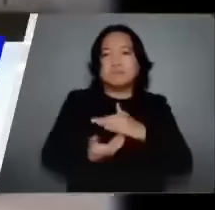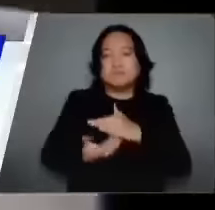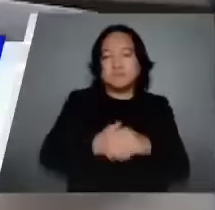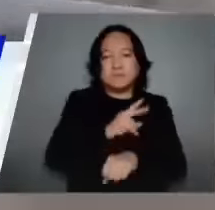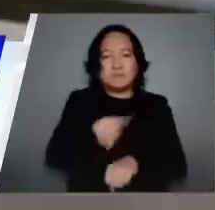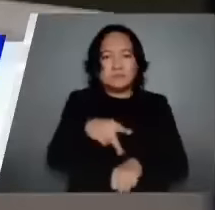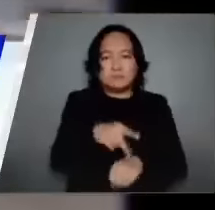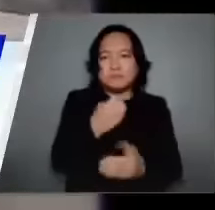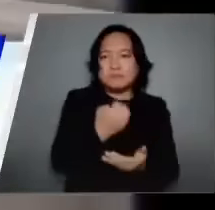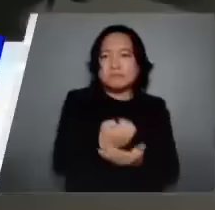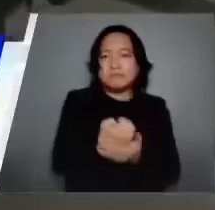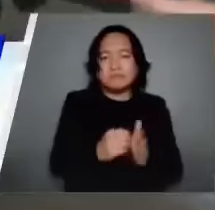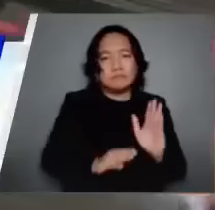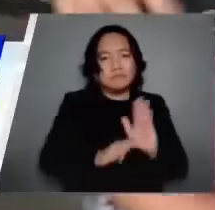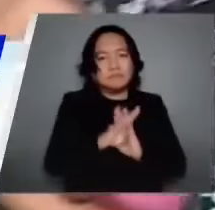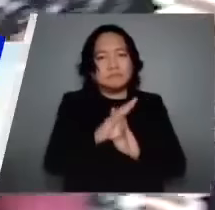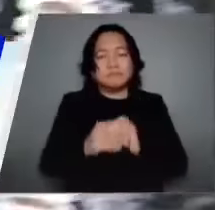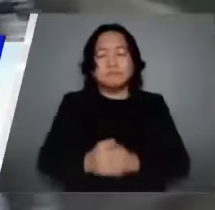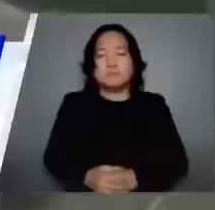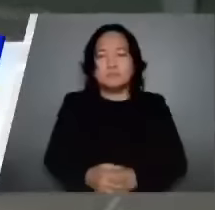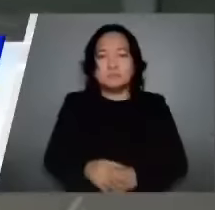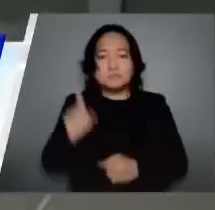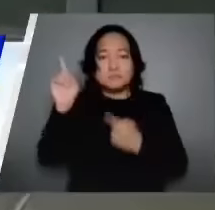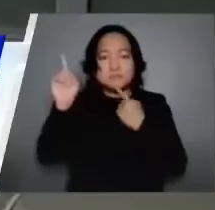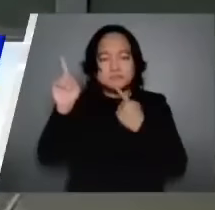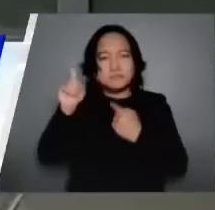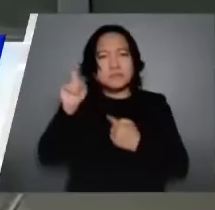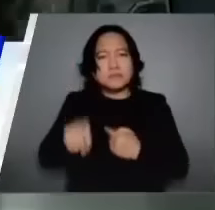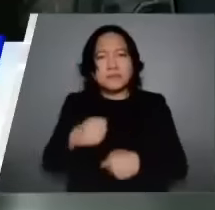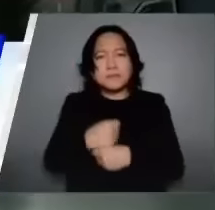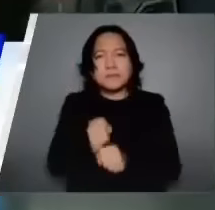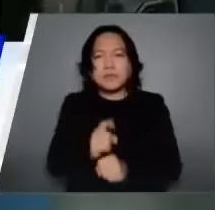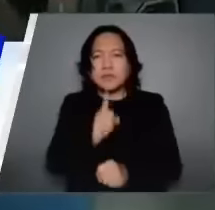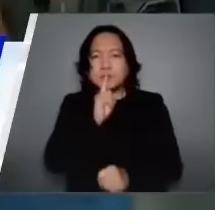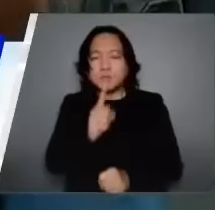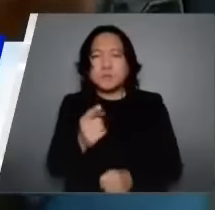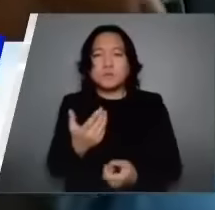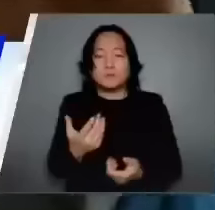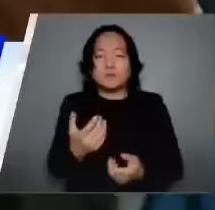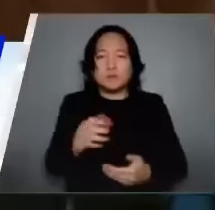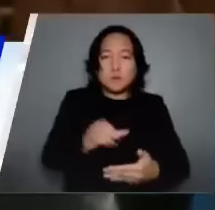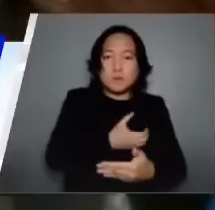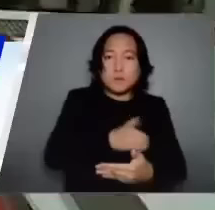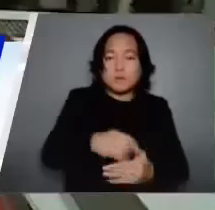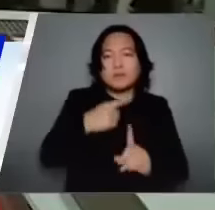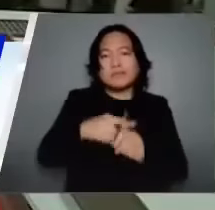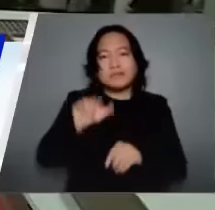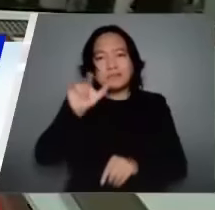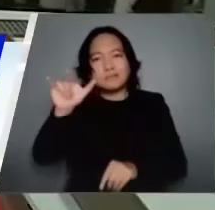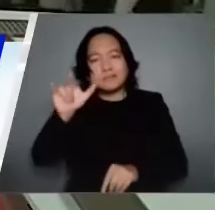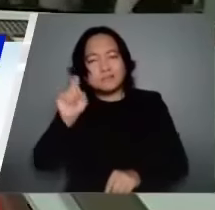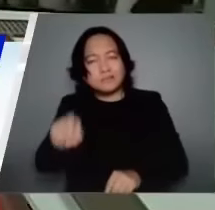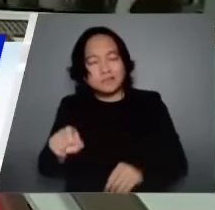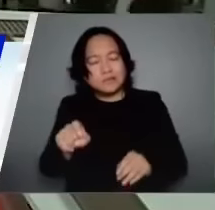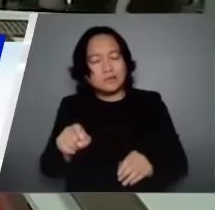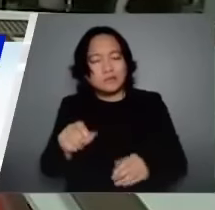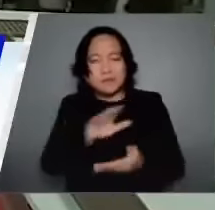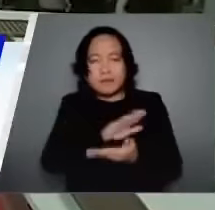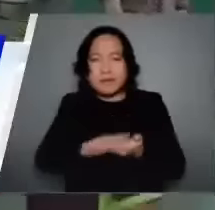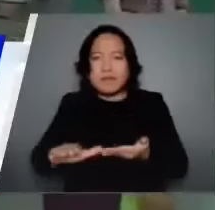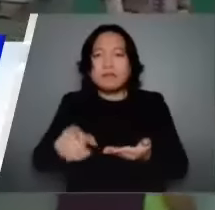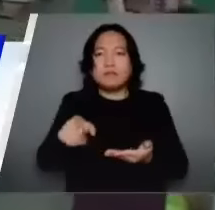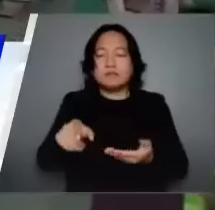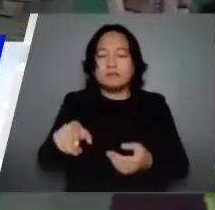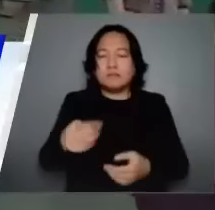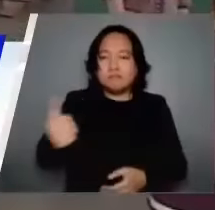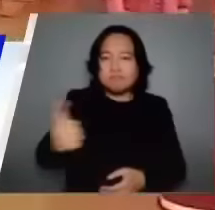ang maayos na branding ng concert tourism sa bansa, kasama na ang kaayusan sa mga paliparan, land transport facilities, at kapasidad